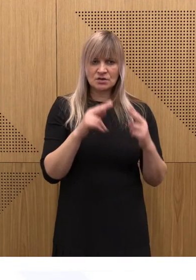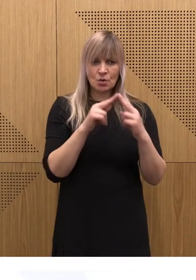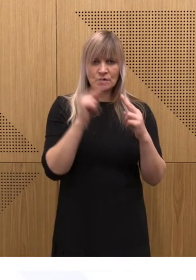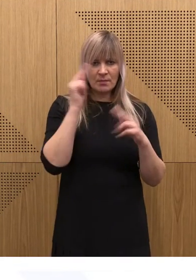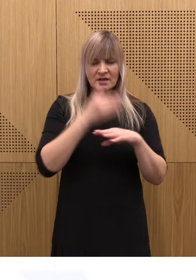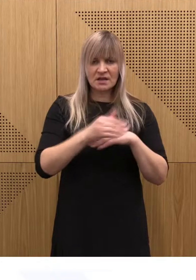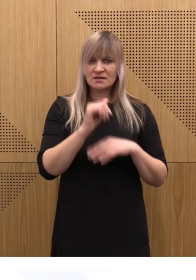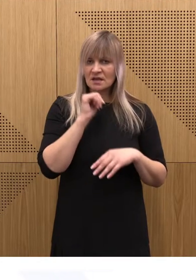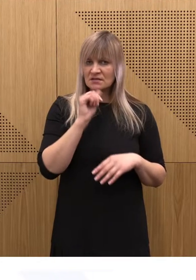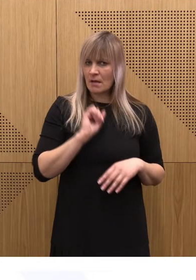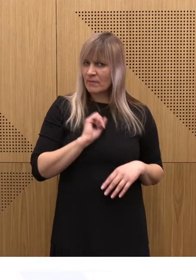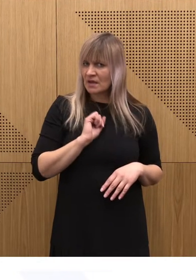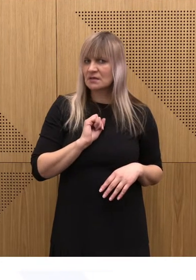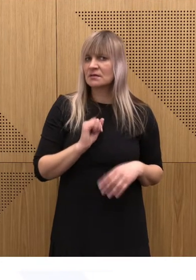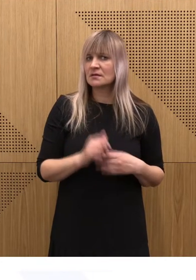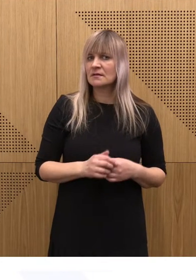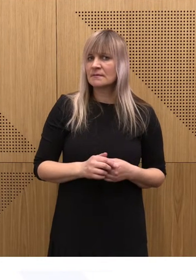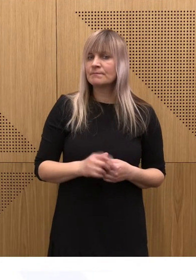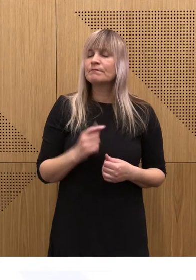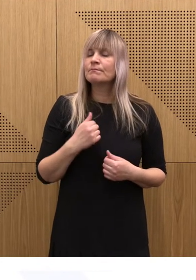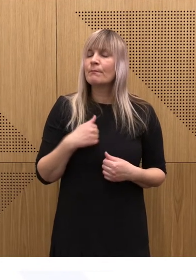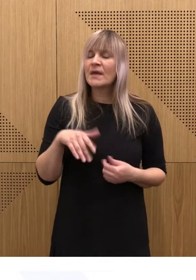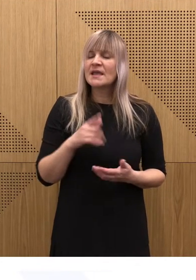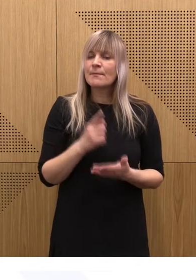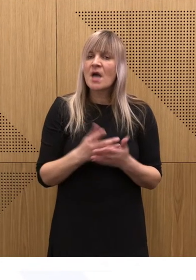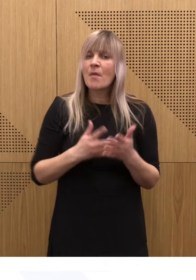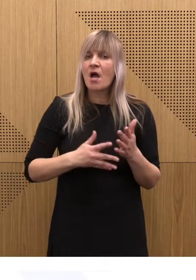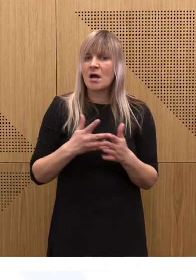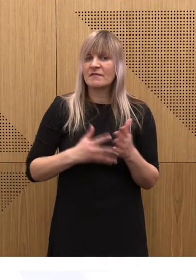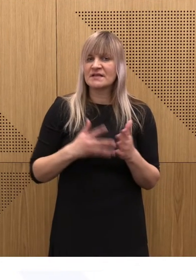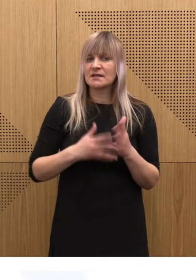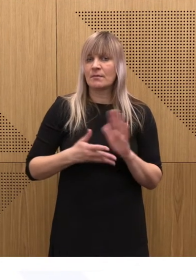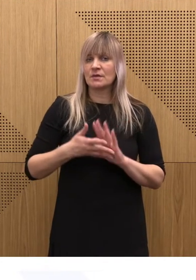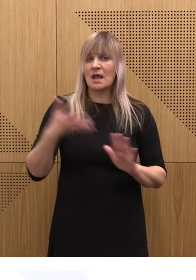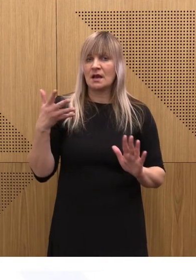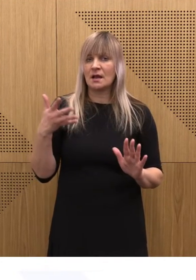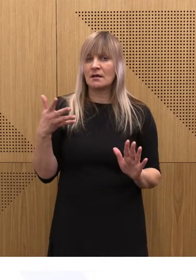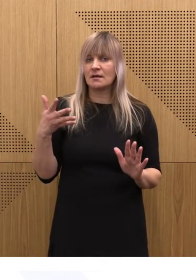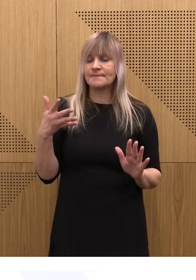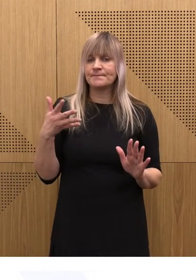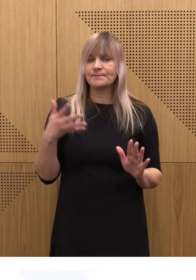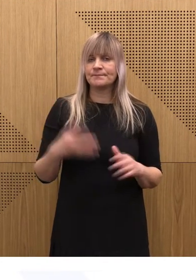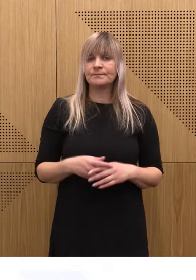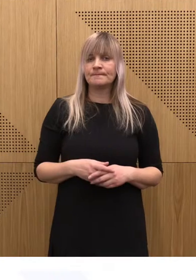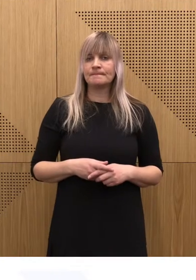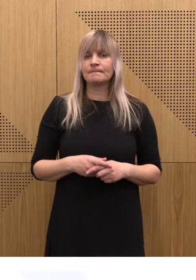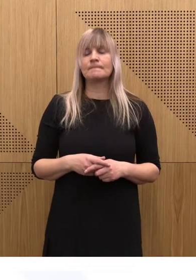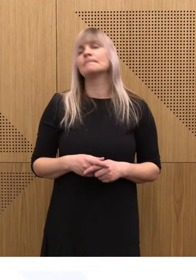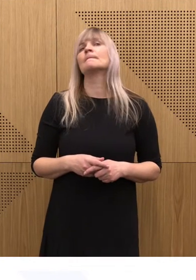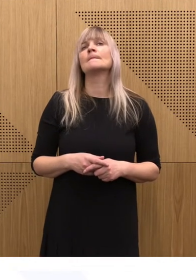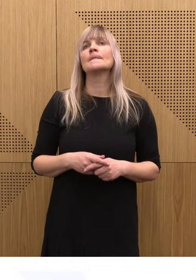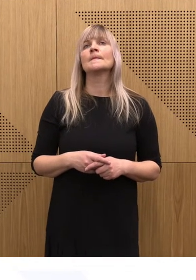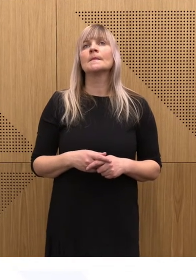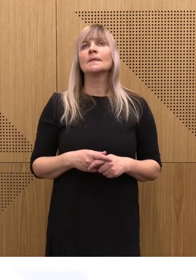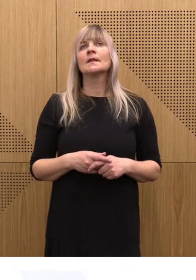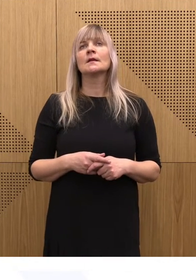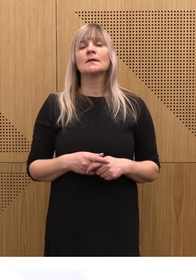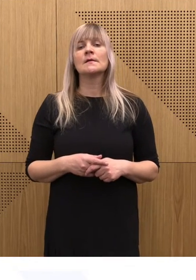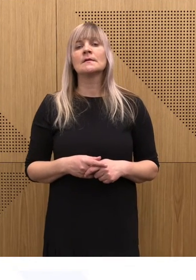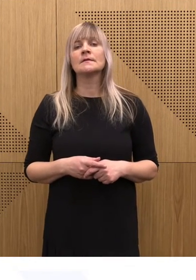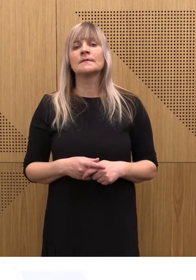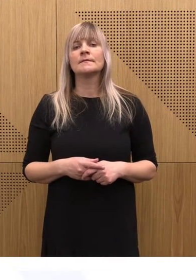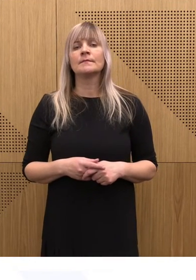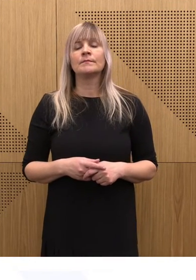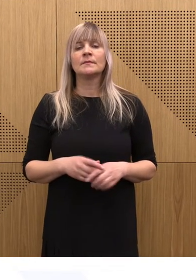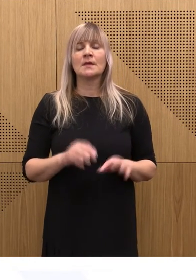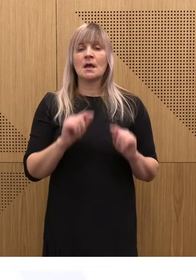kontaktõppes. Me peame minu meelest arvestama väga selgelt sellega, et nakatumine